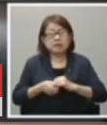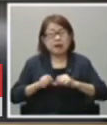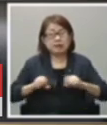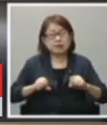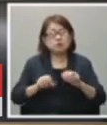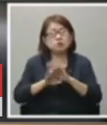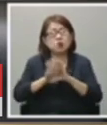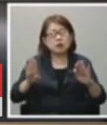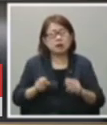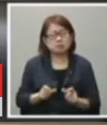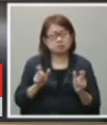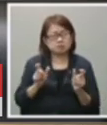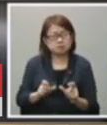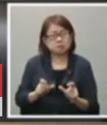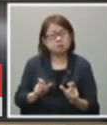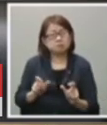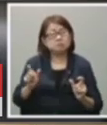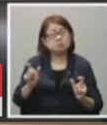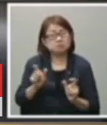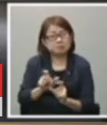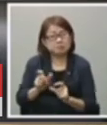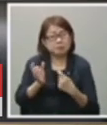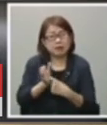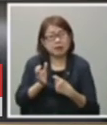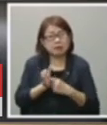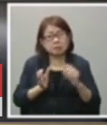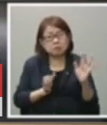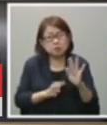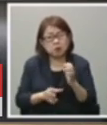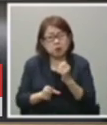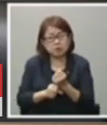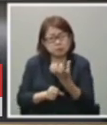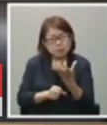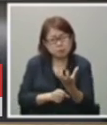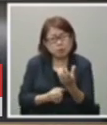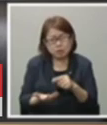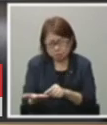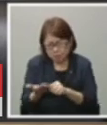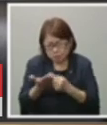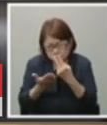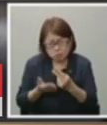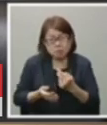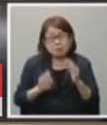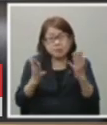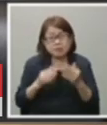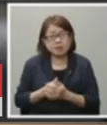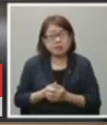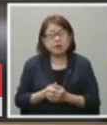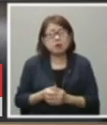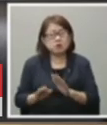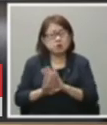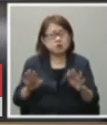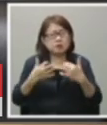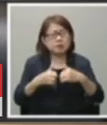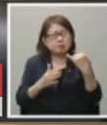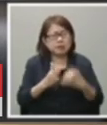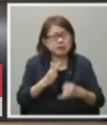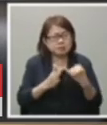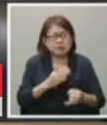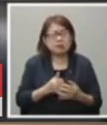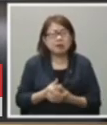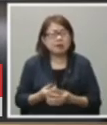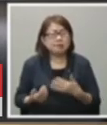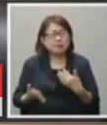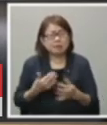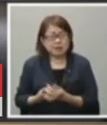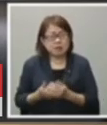ค้ำประกันไม่ต้องมีเงินประกันไม่ต้องมีผลงานบอกให้ยกเลิกสัญญาเครื่องไม่ดีเครื่องมีข้อบกพร่อง ก็ยังให้ต่อสัญญ